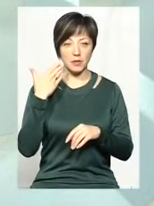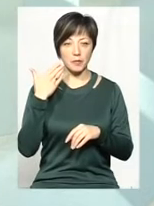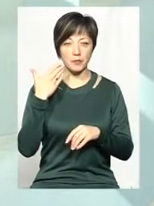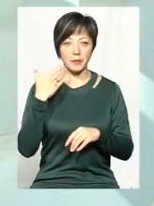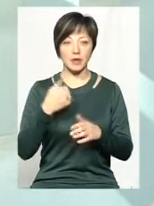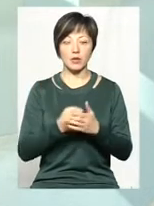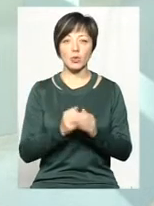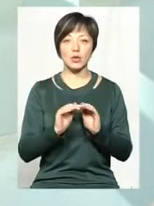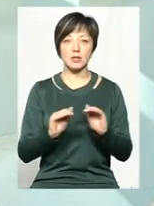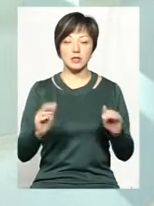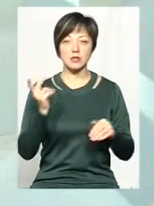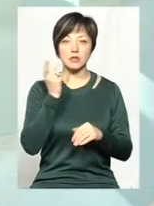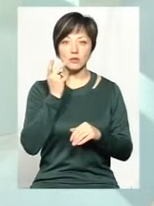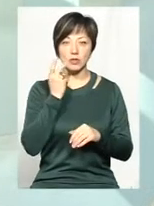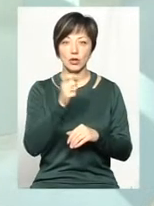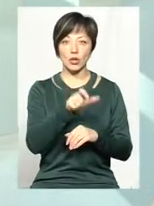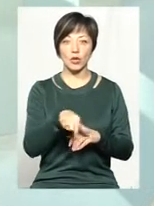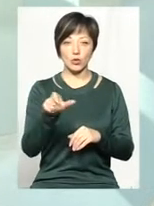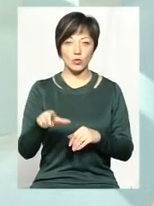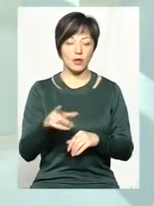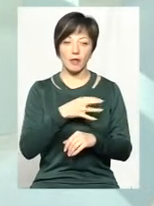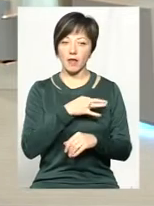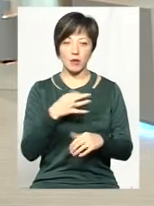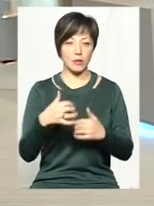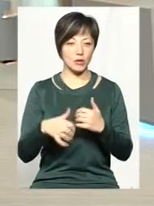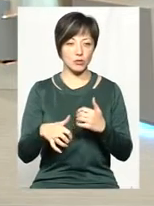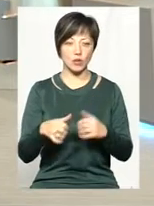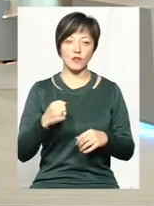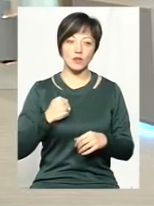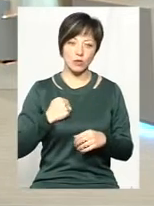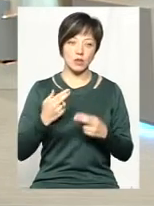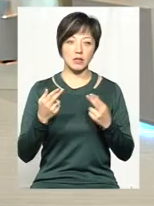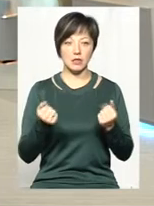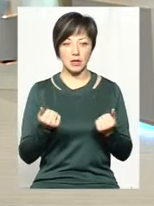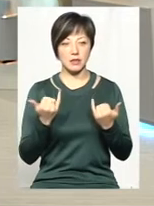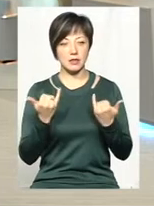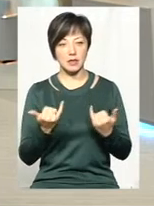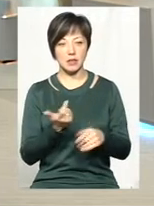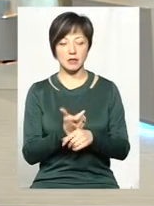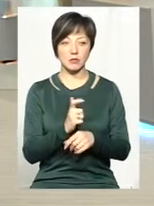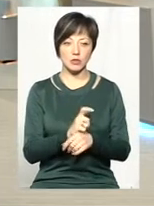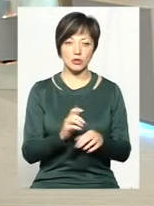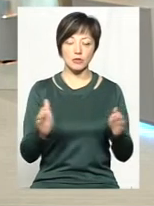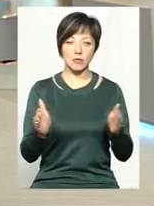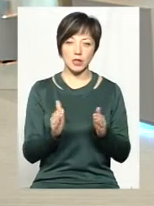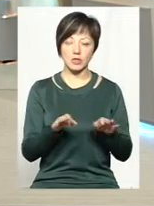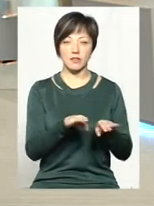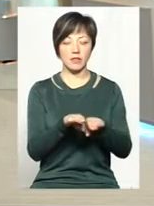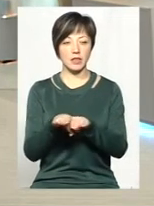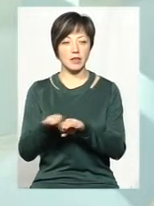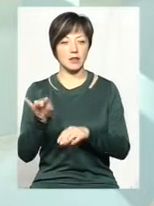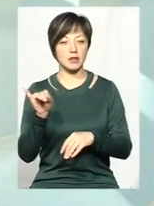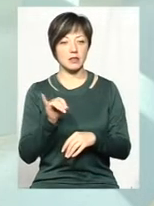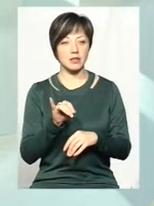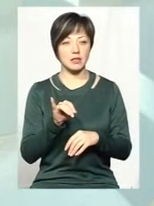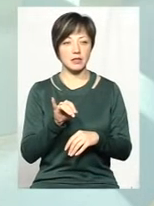До діточок завжди люди небайдужі. Тобто до військових, так, да, зараз більш-менш воно вирівнялось і